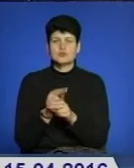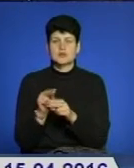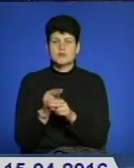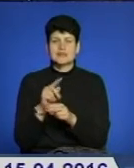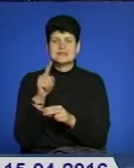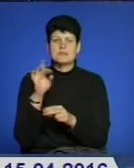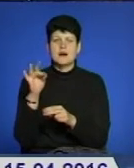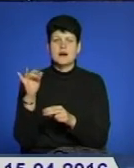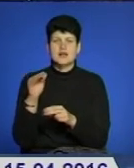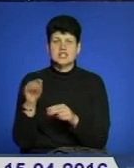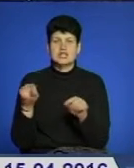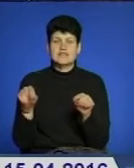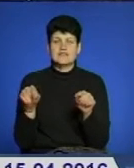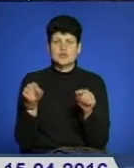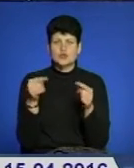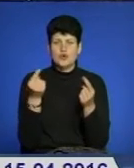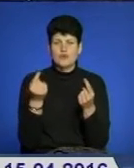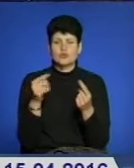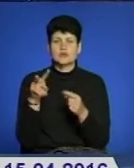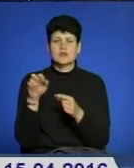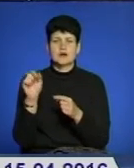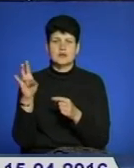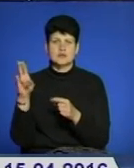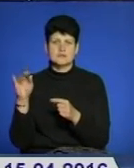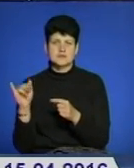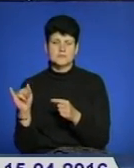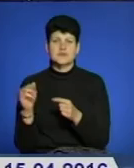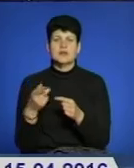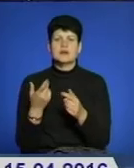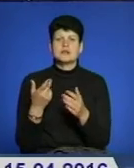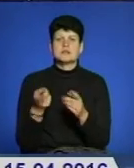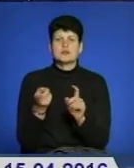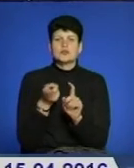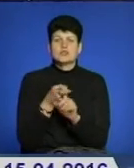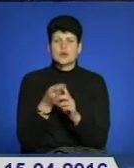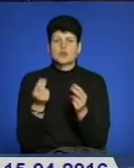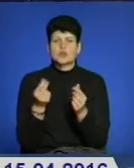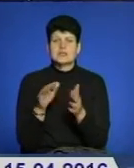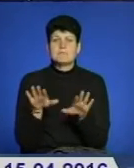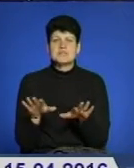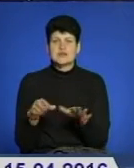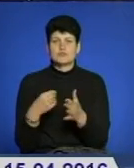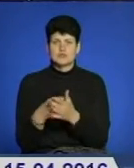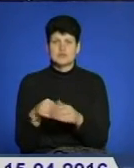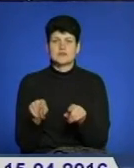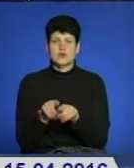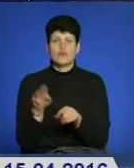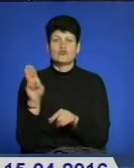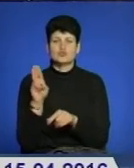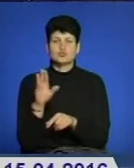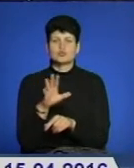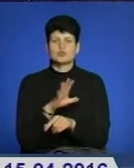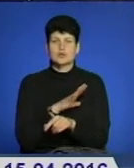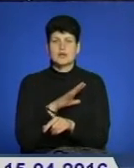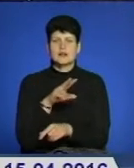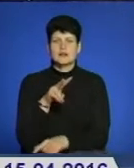та відновлюють каналізаційно-насосну станцію в Ланівцях. Залучають на ці роботи і кошти з місцевих бюджетів. У Шумську побувала